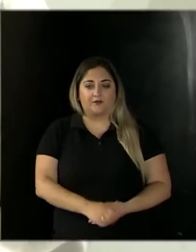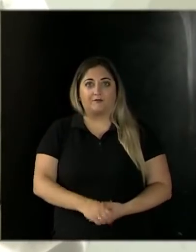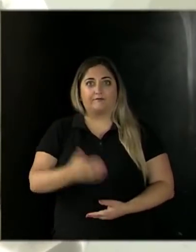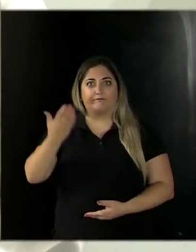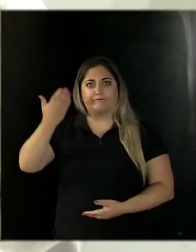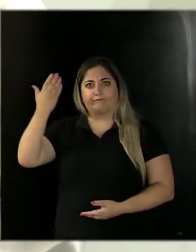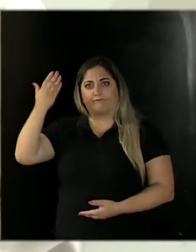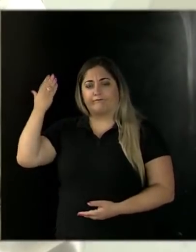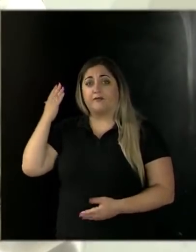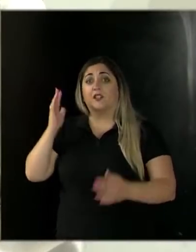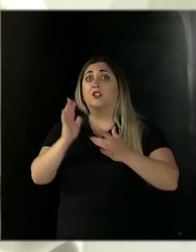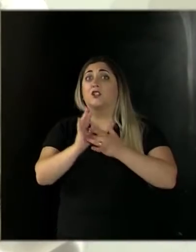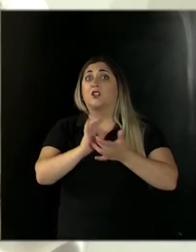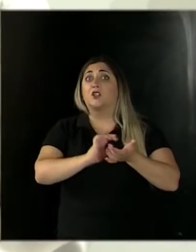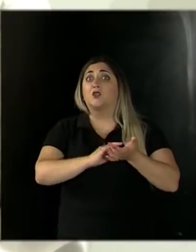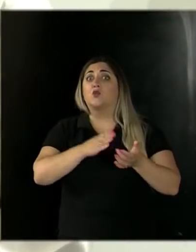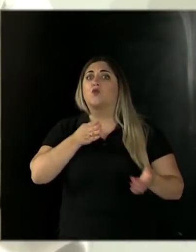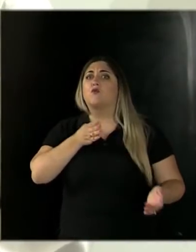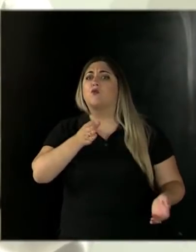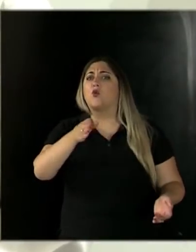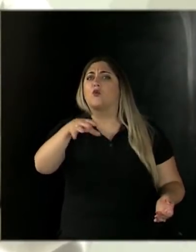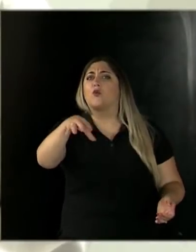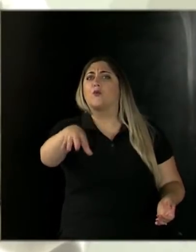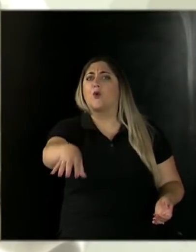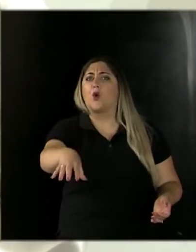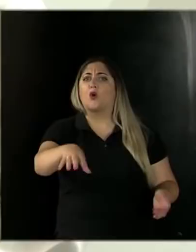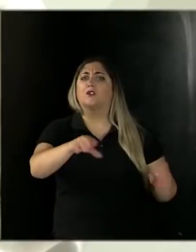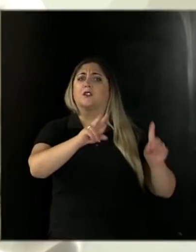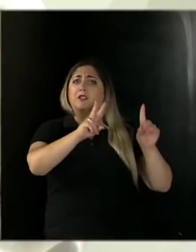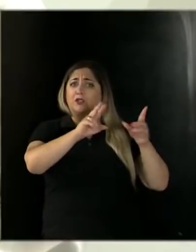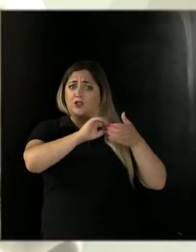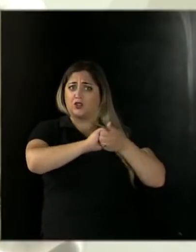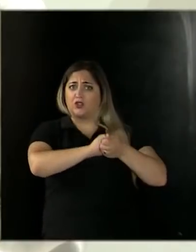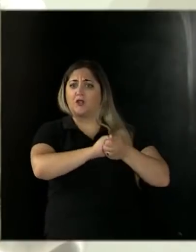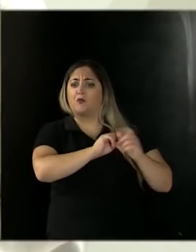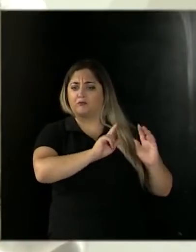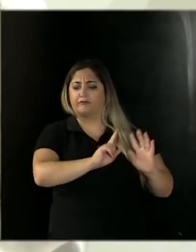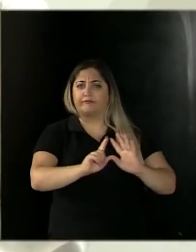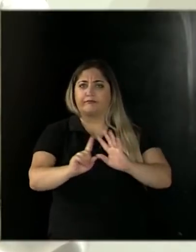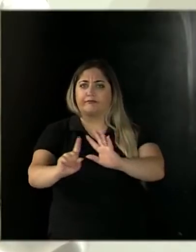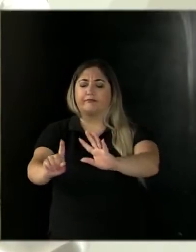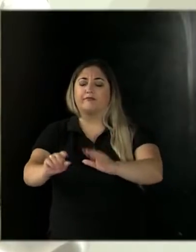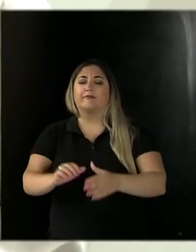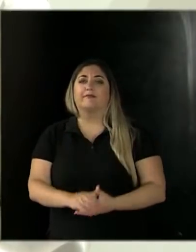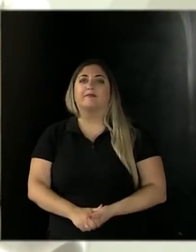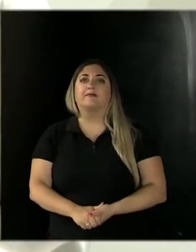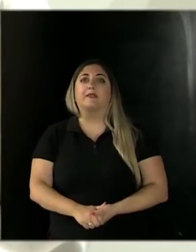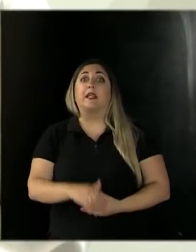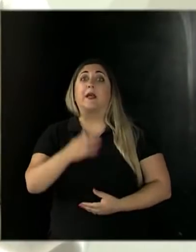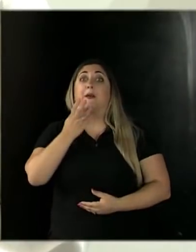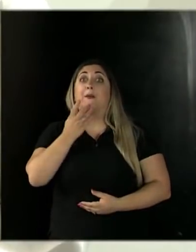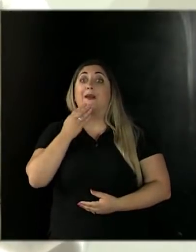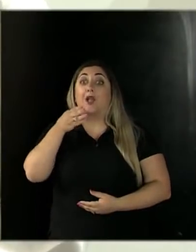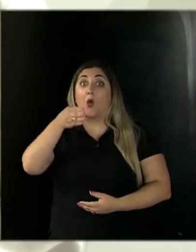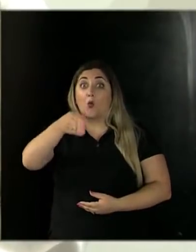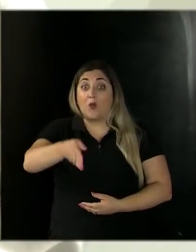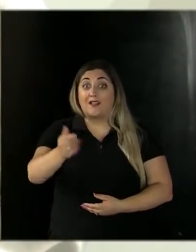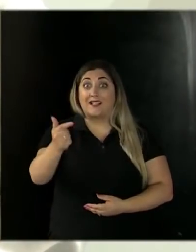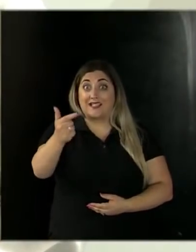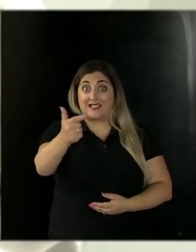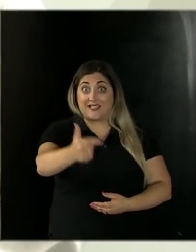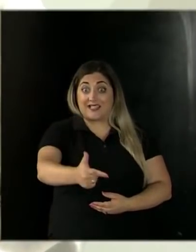F'dak iż-żmien Ġesu mar lejn pajjiżu u d-dixxipli tiegħu marru miegħu. Meta wasal is-sibt daħal